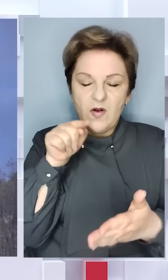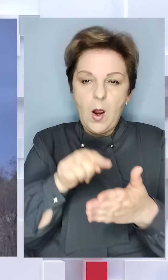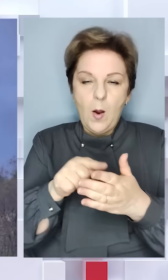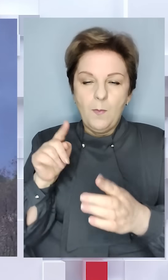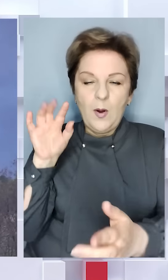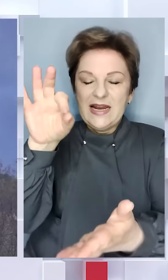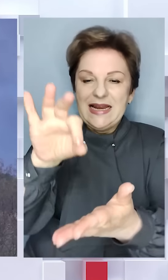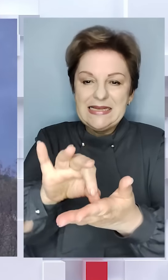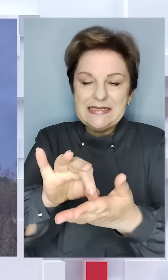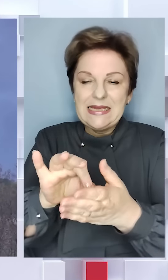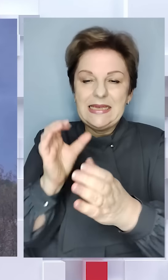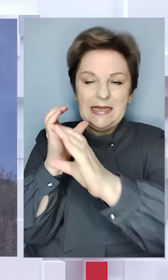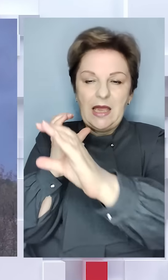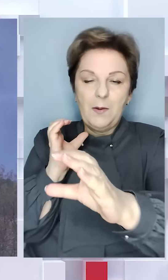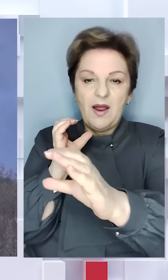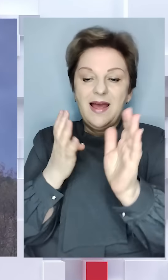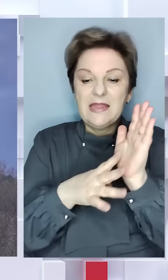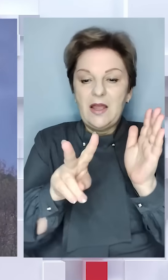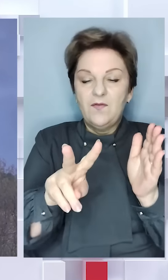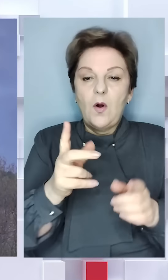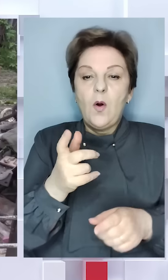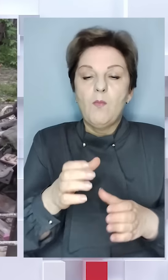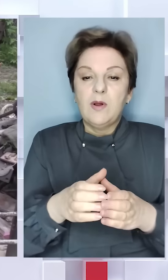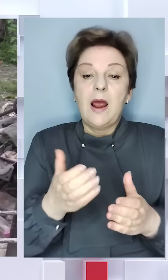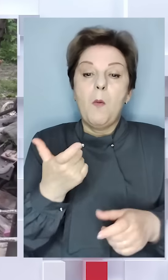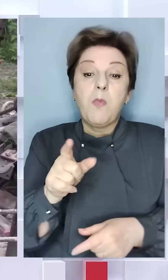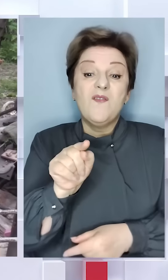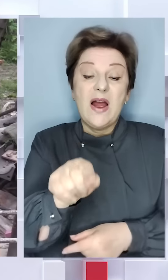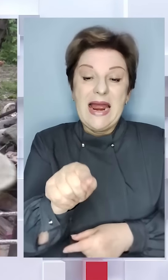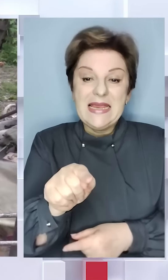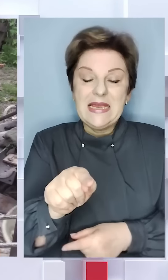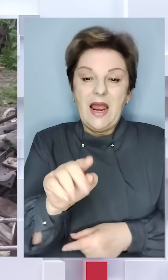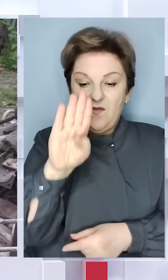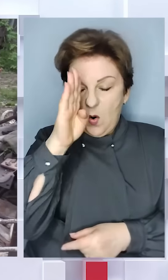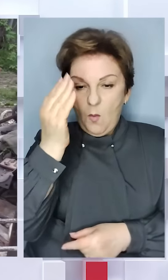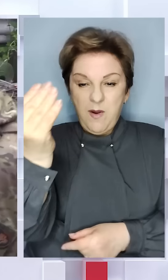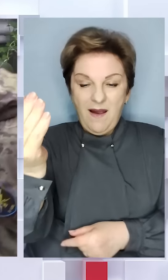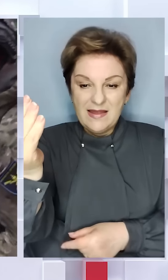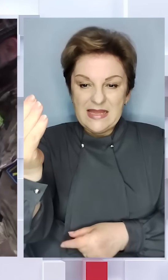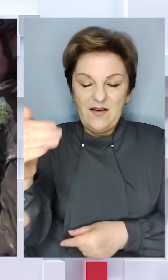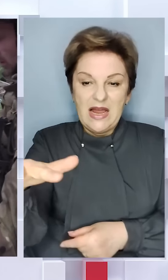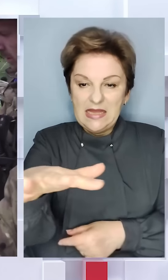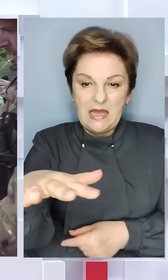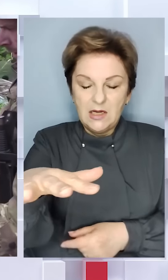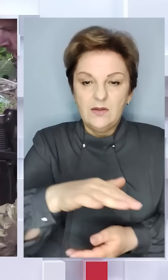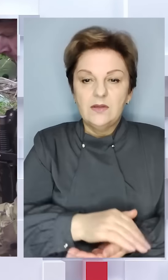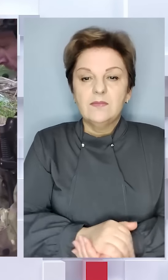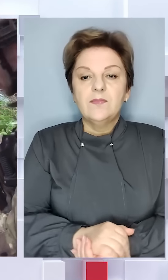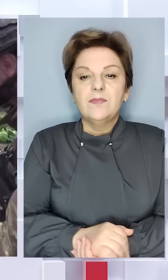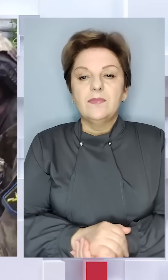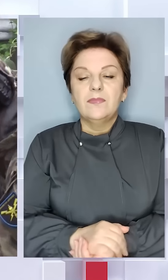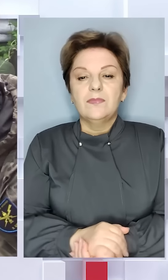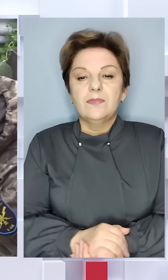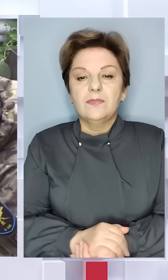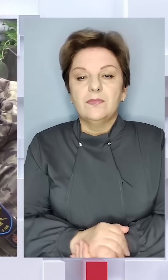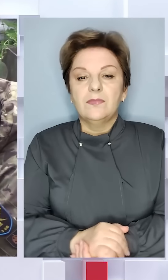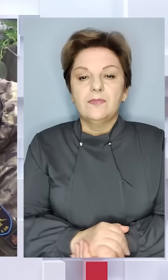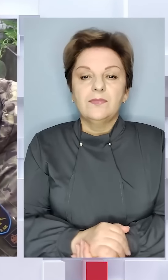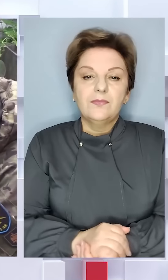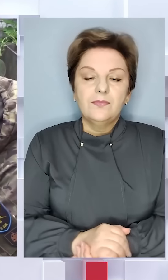приціл мінометників української 92-ї бригади, то переважно їх, окупантів, територія. Увага, приціл 823.